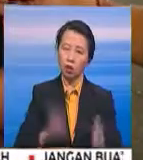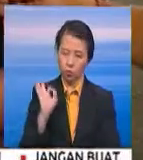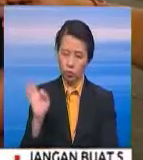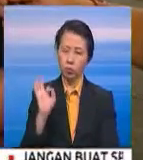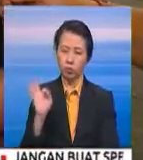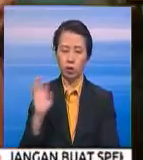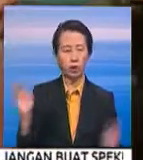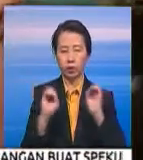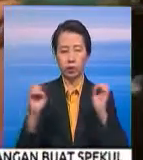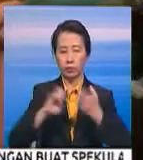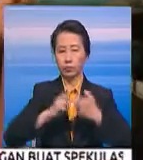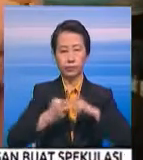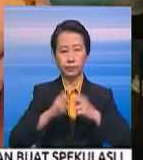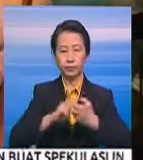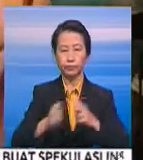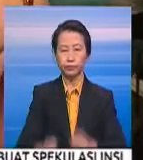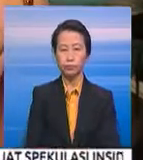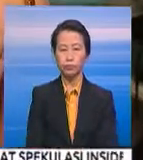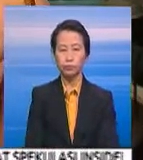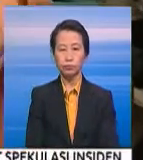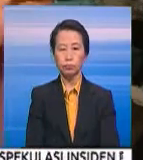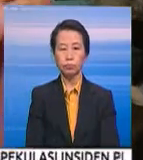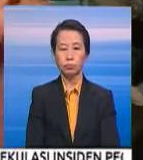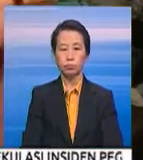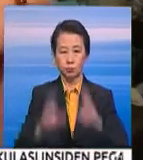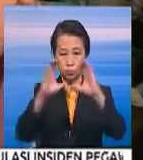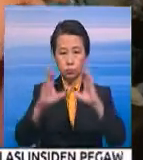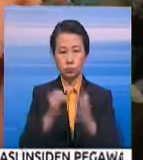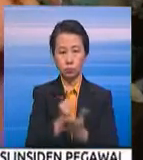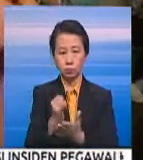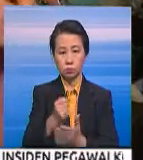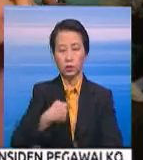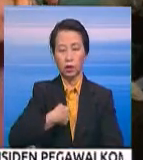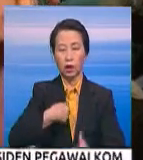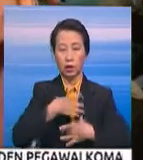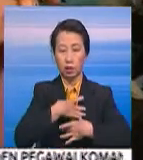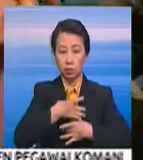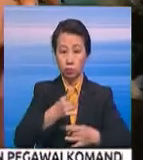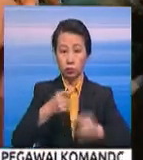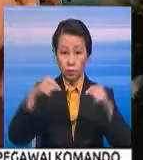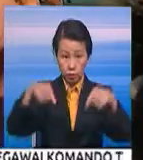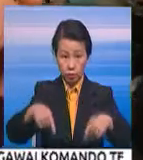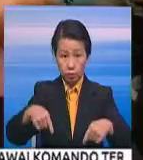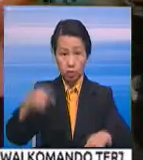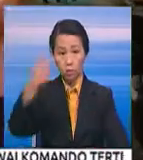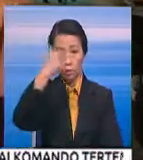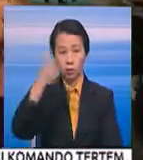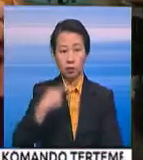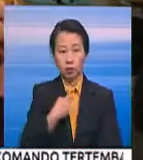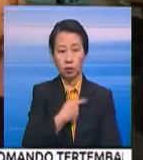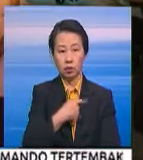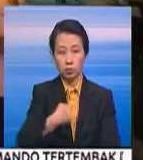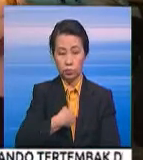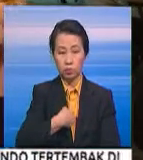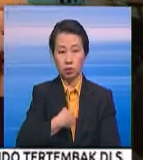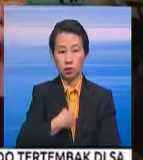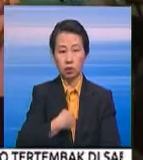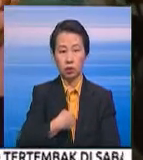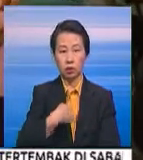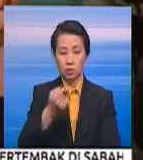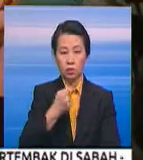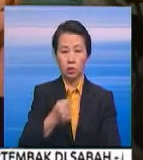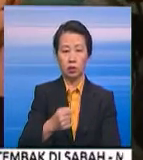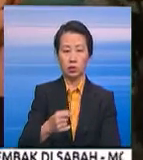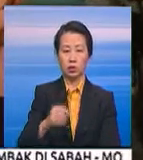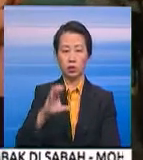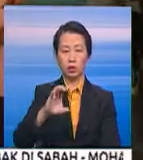tak masalah. Secara jujur dia yang saya suka kat sini sebab cita rasa saya lebih kepada Asian